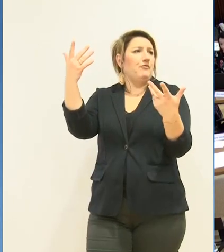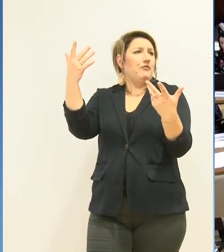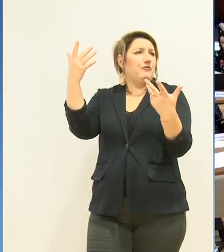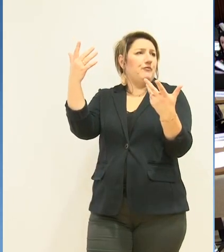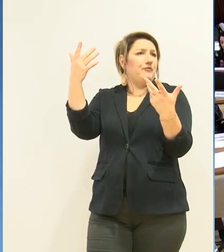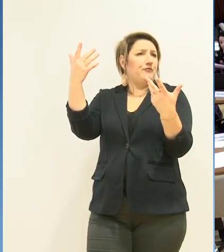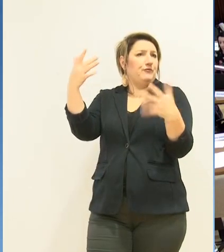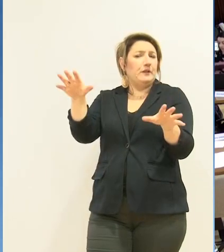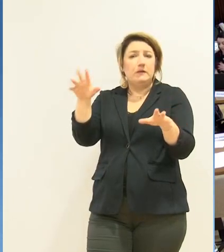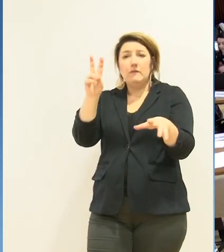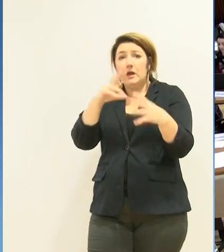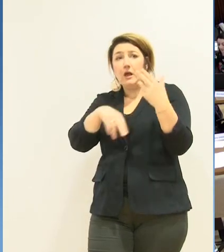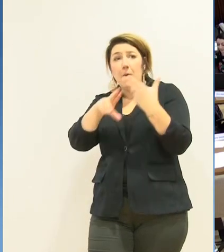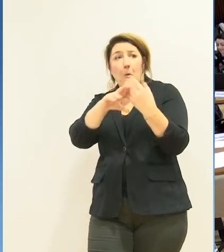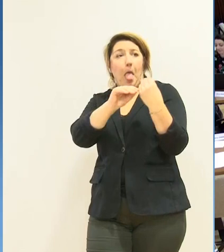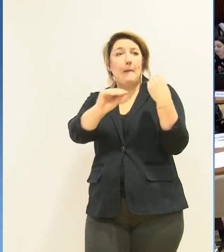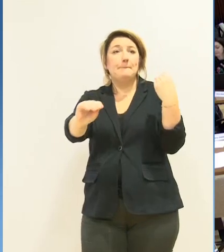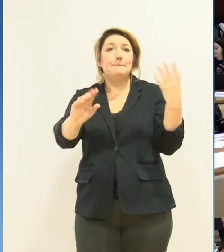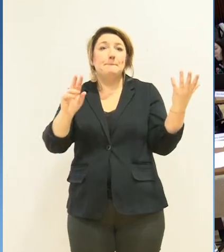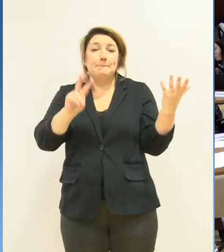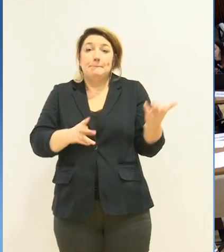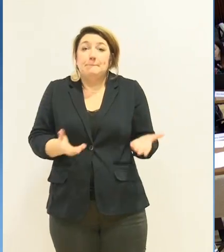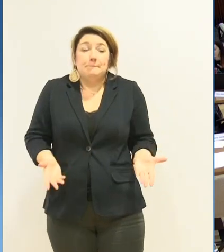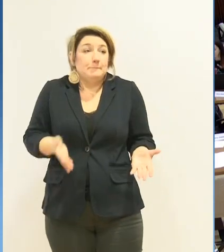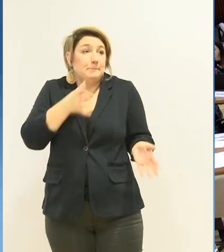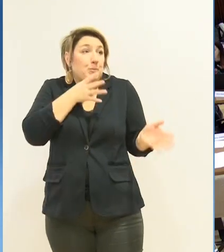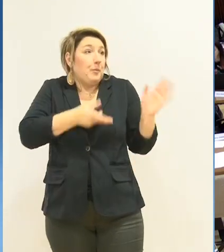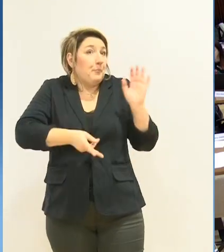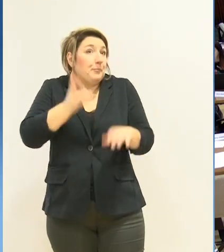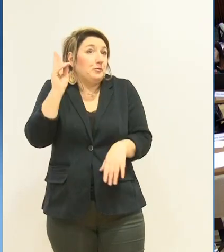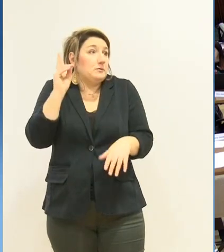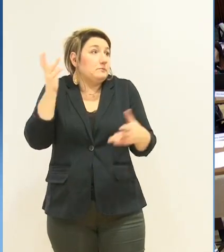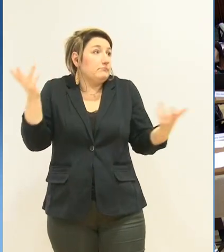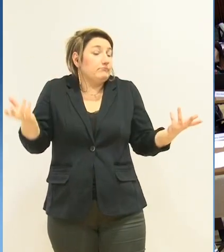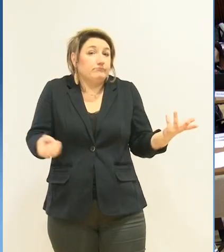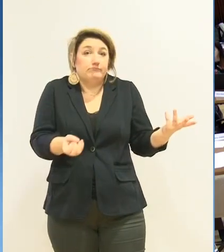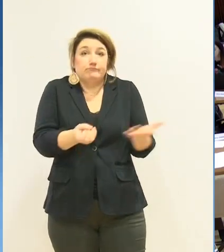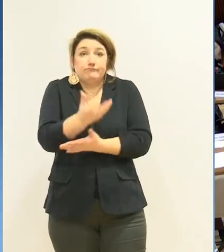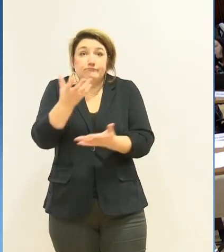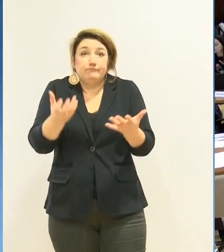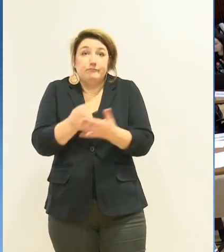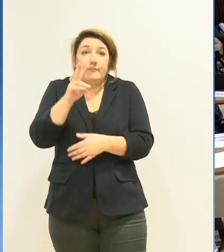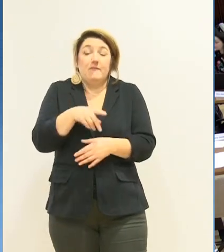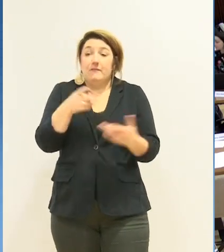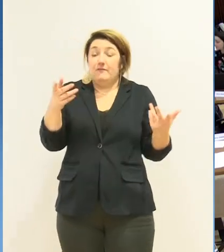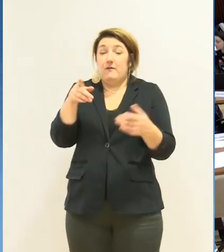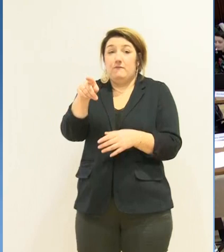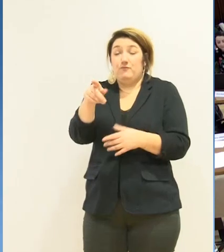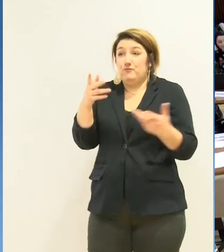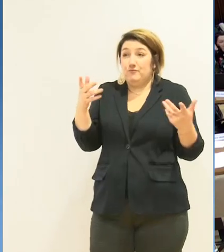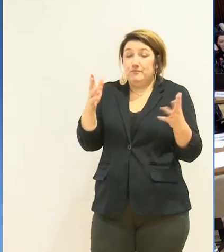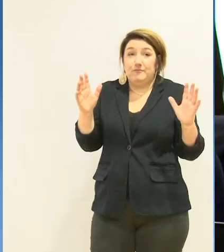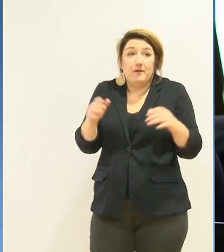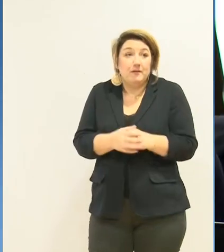réponse donc je vois pas ce qu'on peut dire aujourd'hui sur cette information que vous nous enfin cette